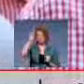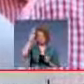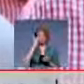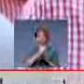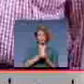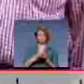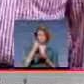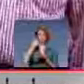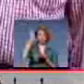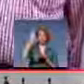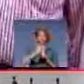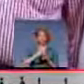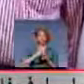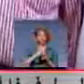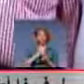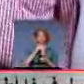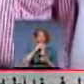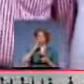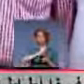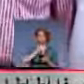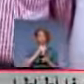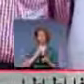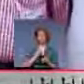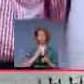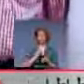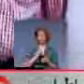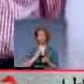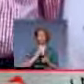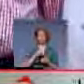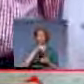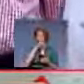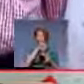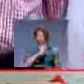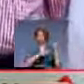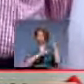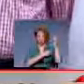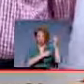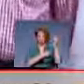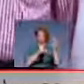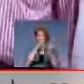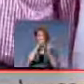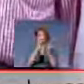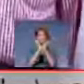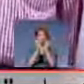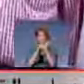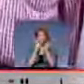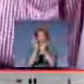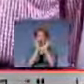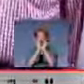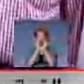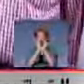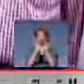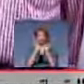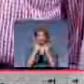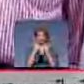مرات لم تكن تضرك، او كما قال صلى الله عليه وسلم. فحضرتك ربنا بيقول وننزل من القران ما هو شفاء ورحمه للمؤمنين ولا